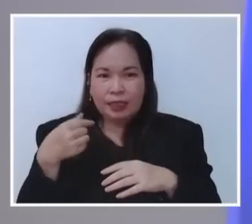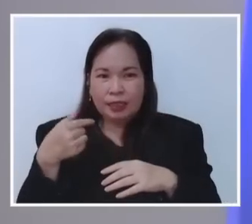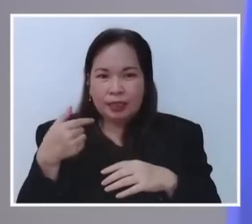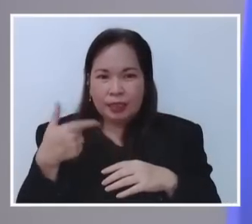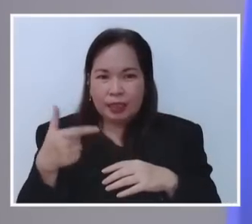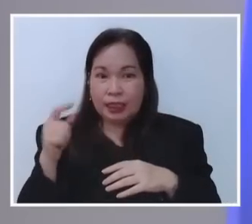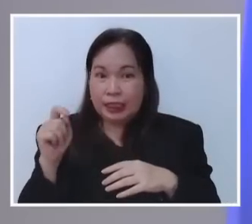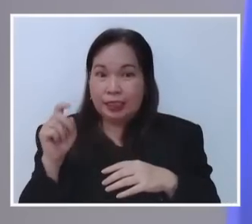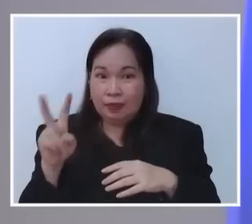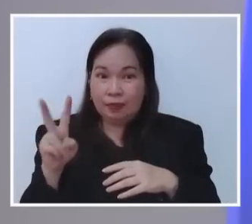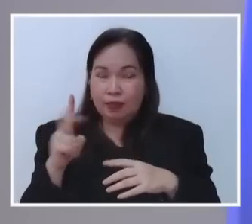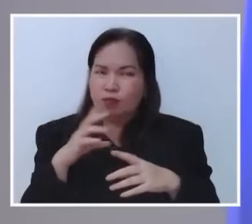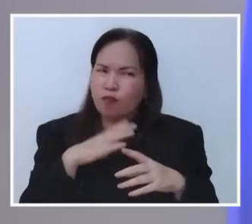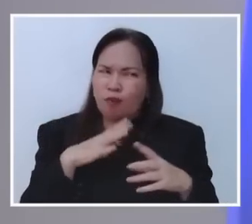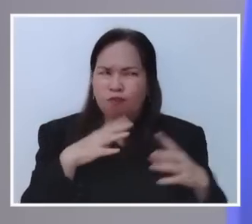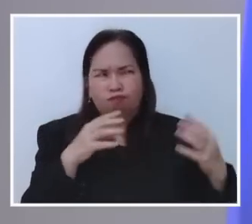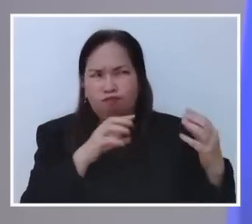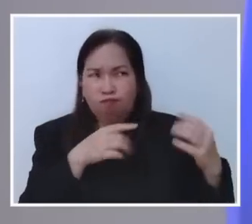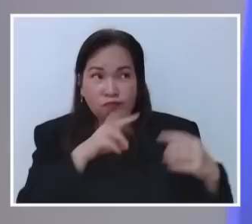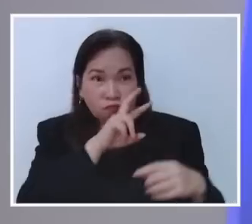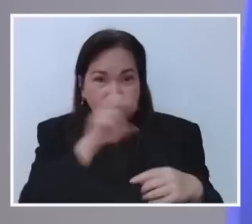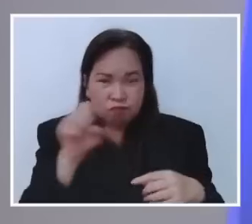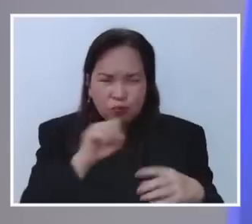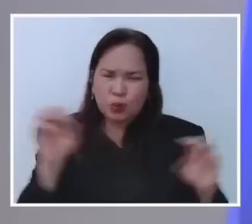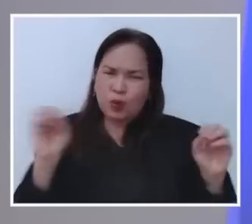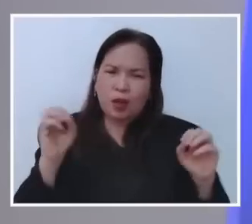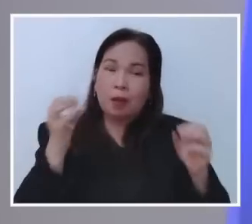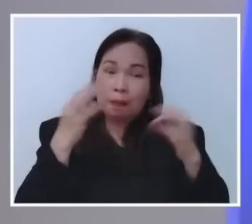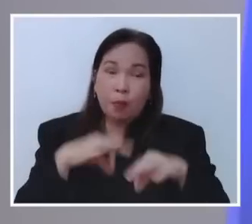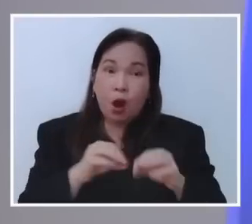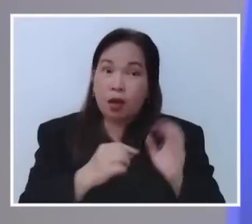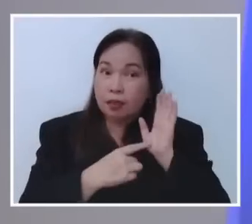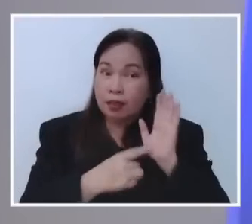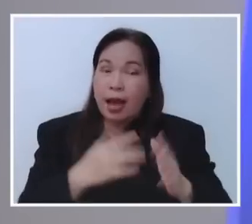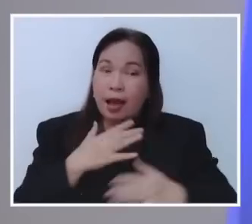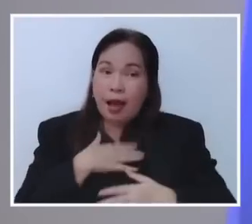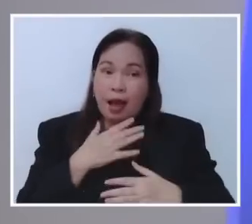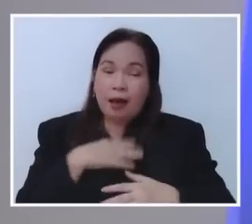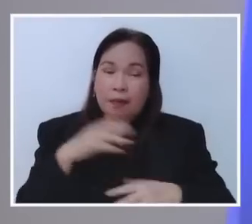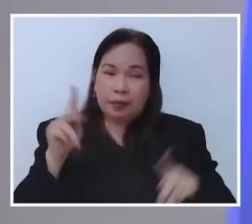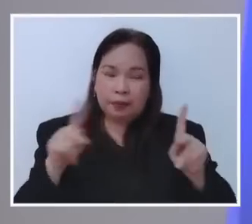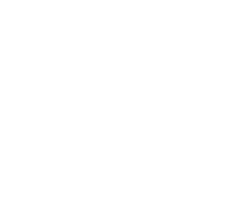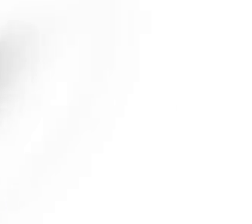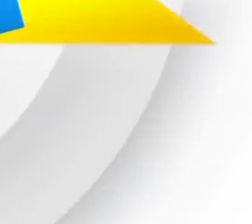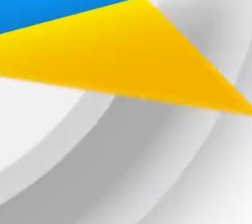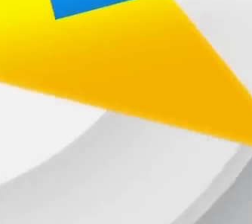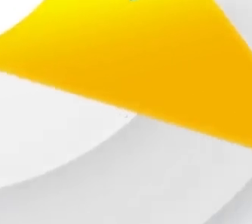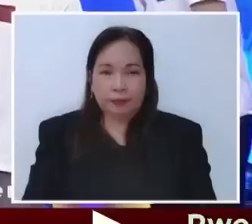ang mahalaga ay mapasaya ang madlang people. Nagpapatro, Daniel Krishnan.